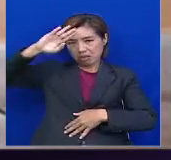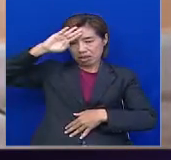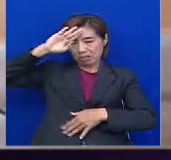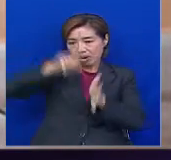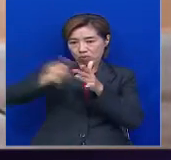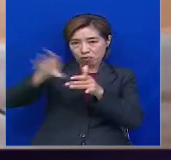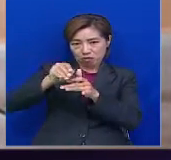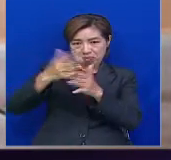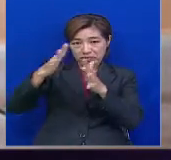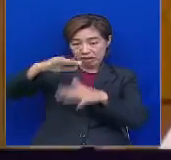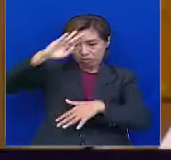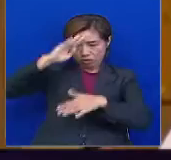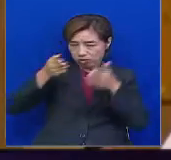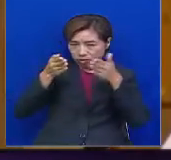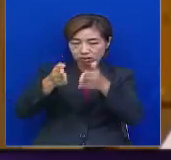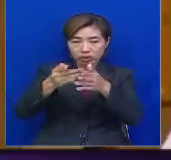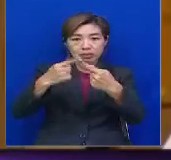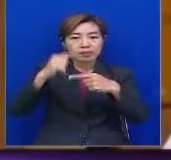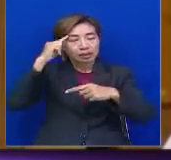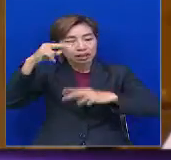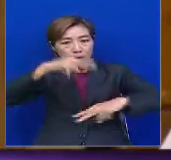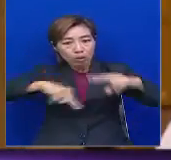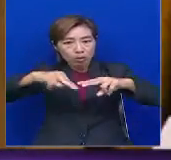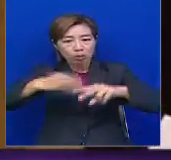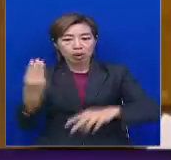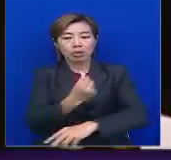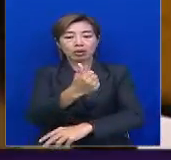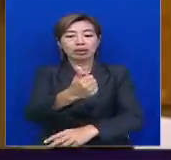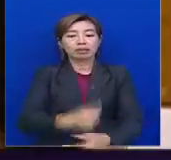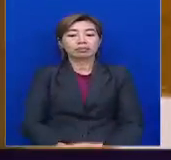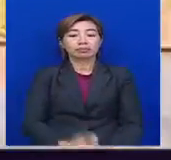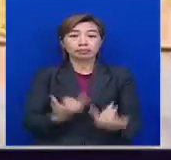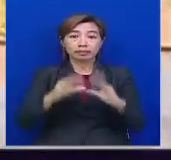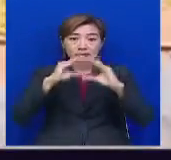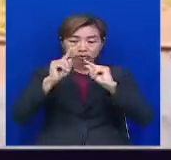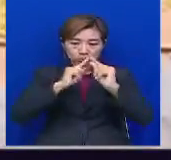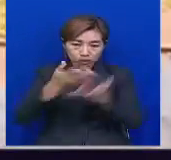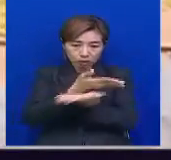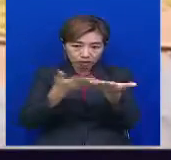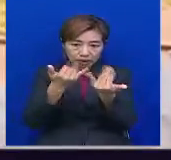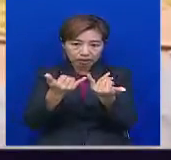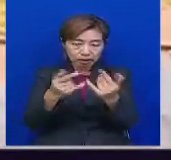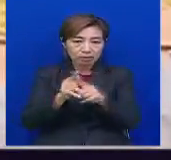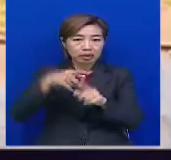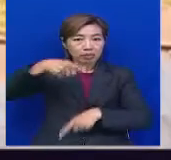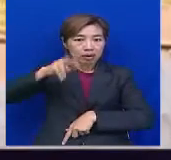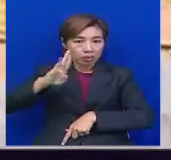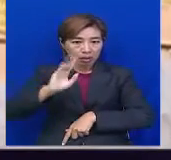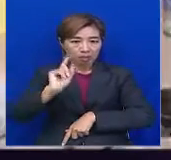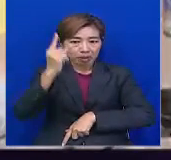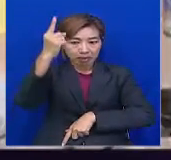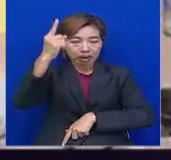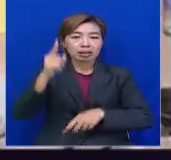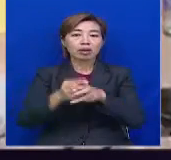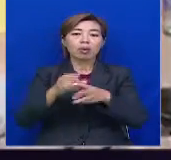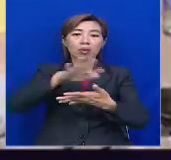ช่วยเฝ้าระวังป้องกันและควบคุมโรคที่ทันต่อเหตุการณ์ซึ่งการหารือในครั้งนี้จะเป็นการพัฒนากฎหมายและการใช้มาตรการด้านโรค